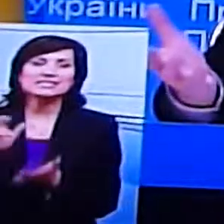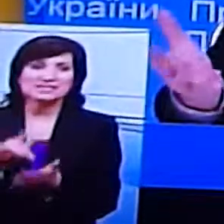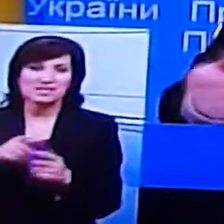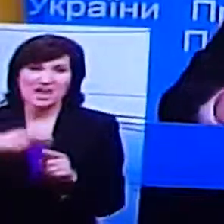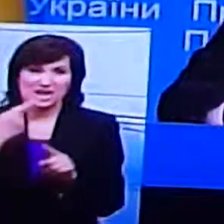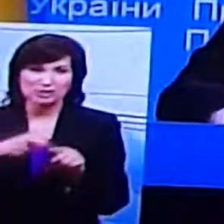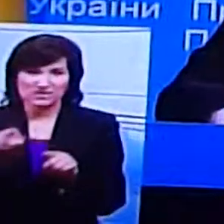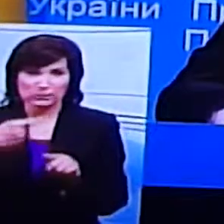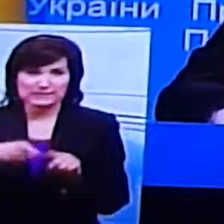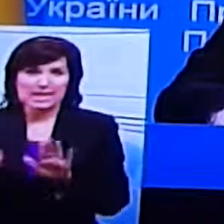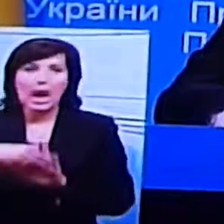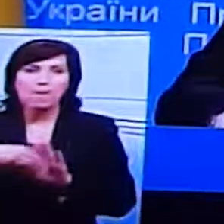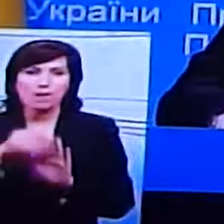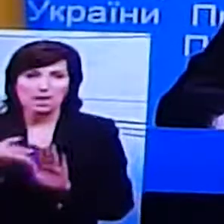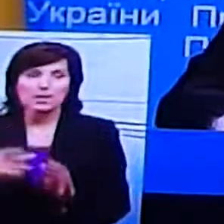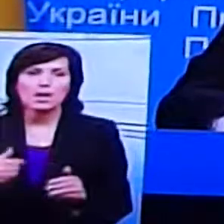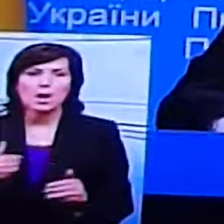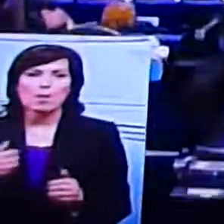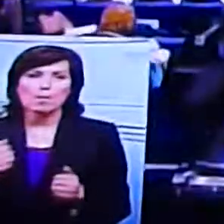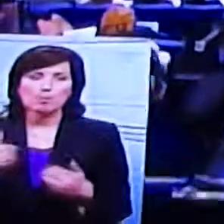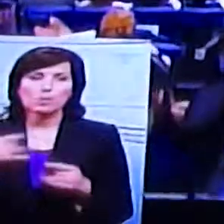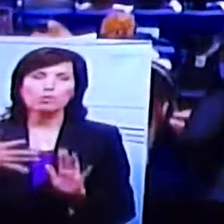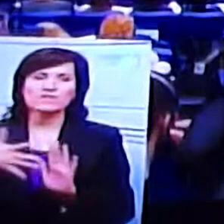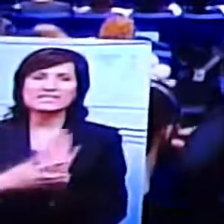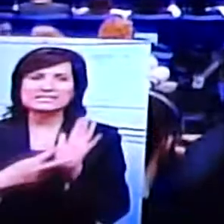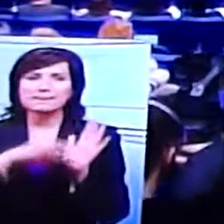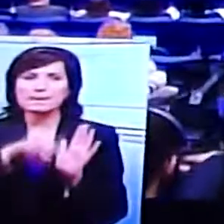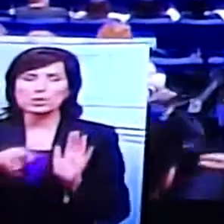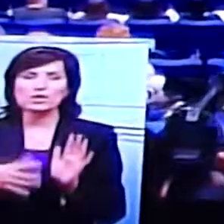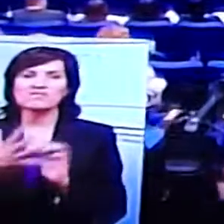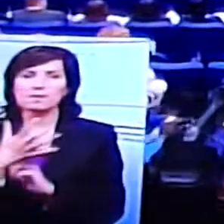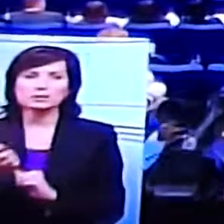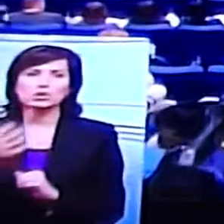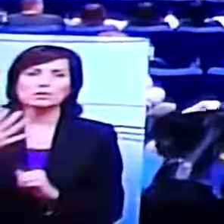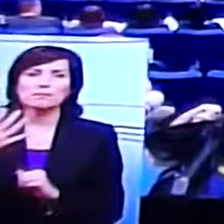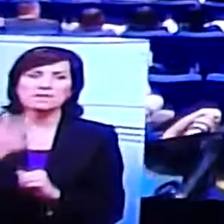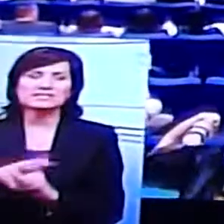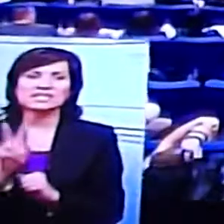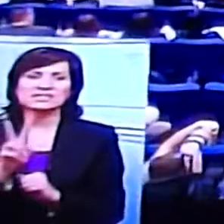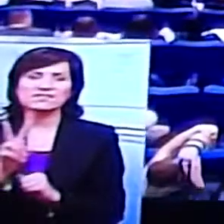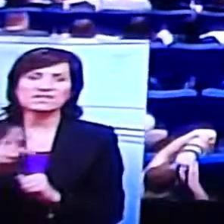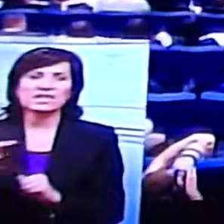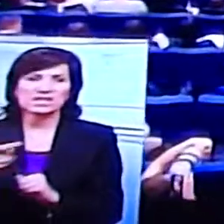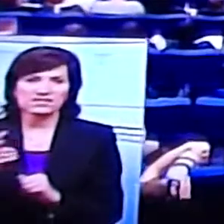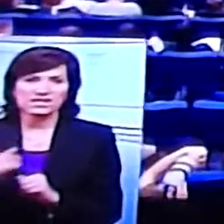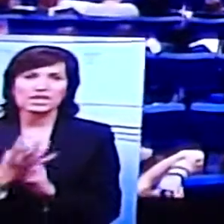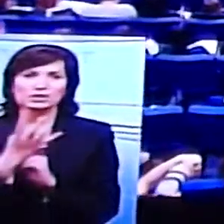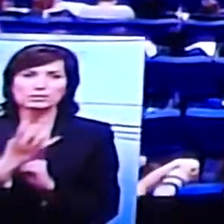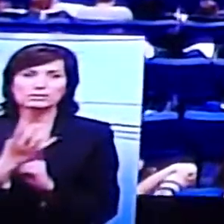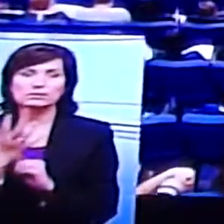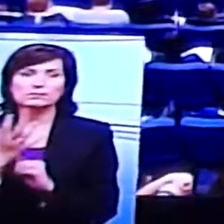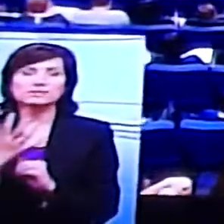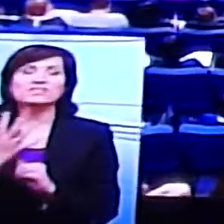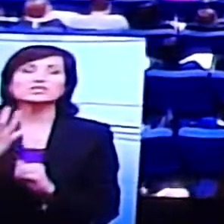хабар, мною були використано 7 мільйонів 552 гривні 400